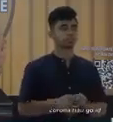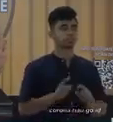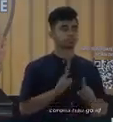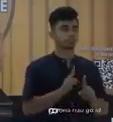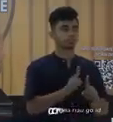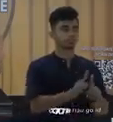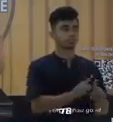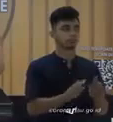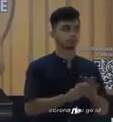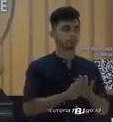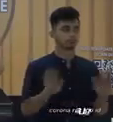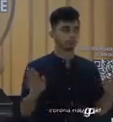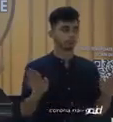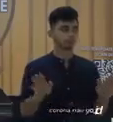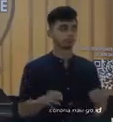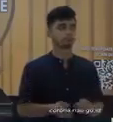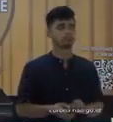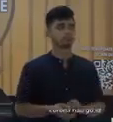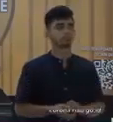Kalau kurang dari 1 meter nggak boleh.